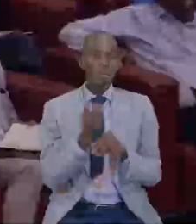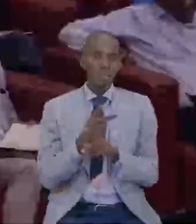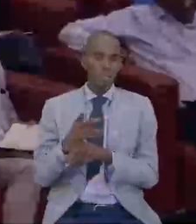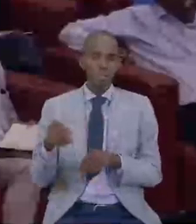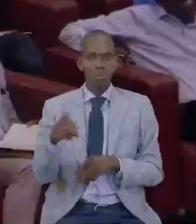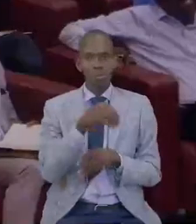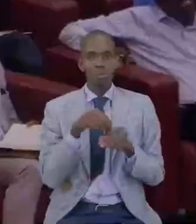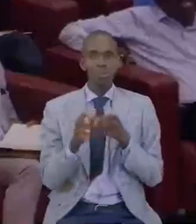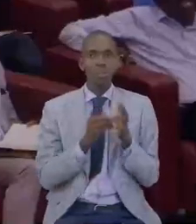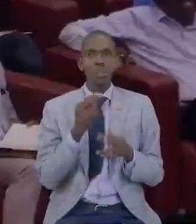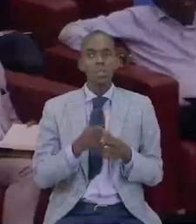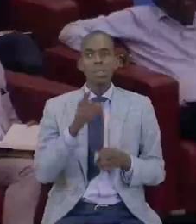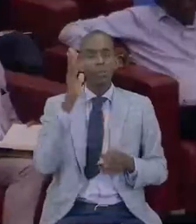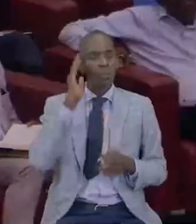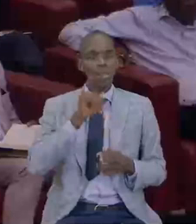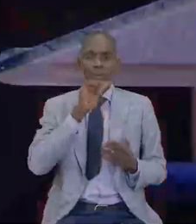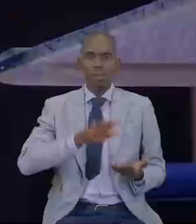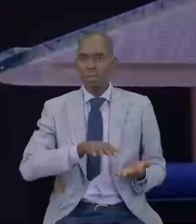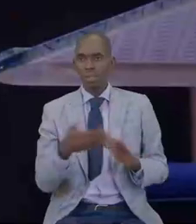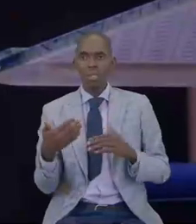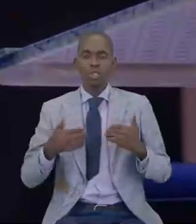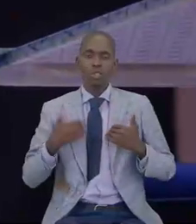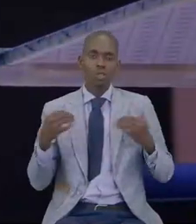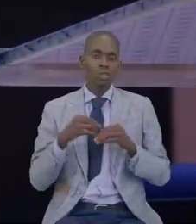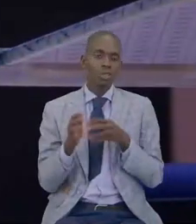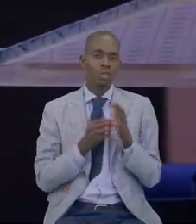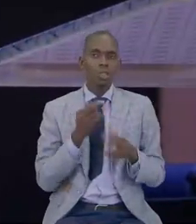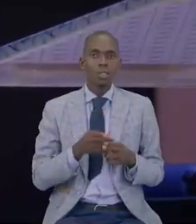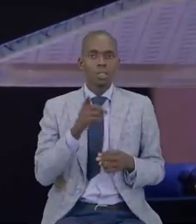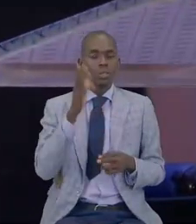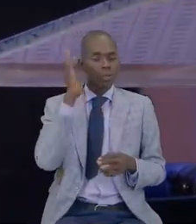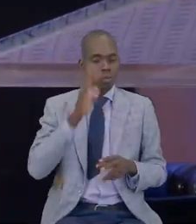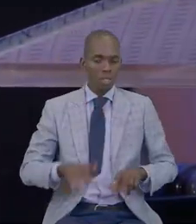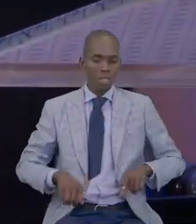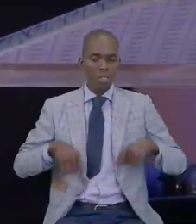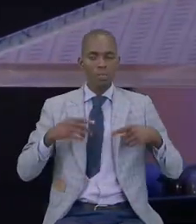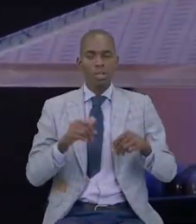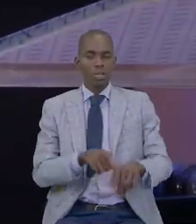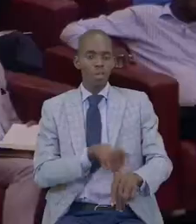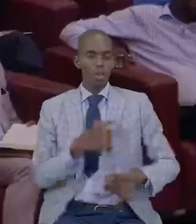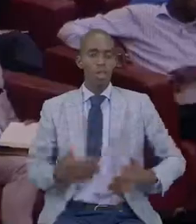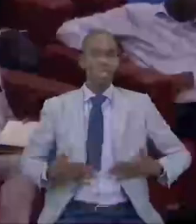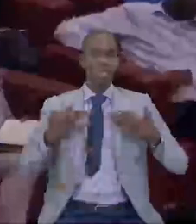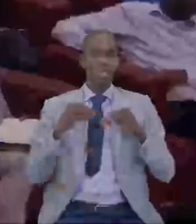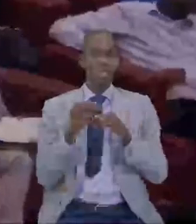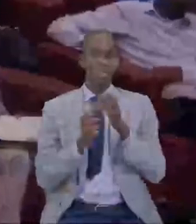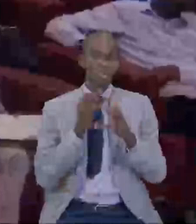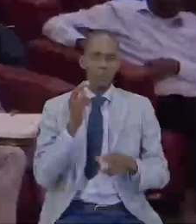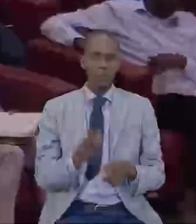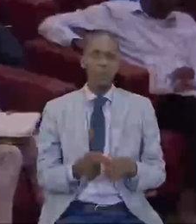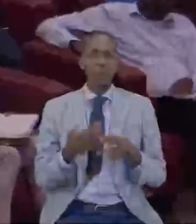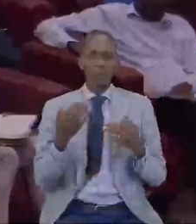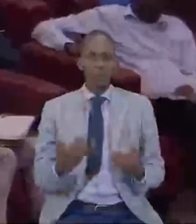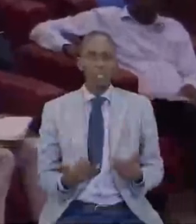ne mourras pas jeune. Tu mèneras une longue vie au nom de Jésus. Maintenant,